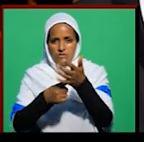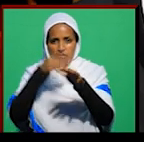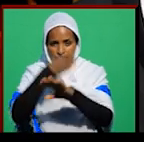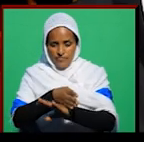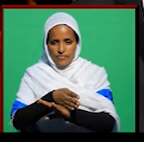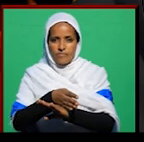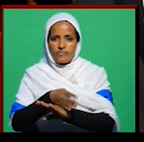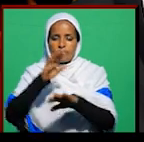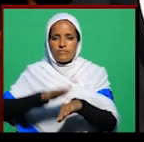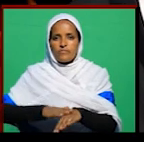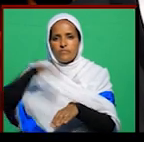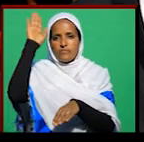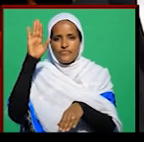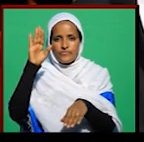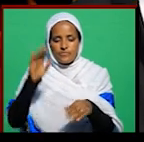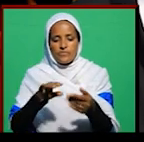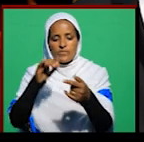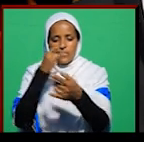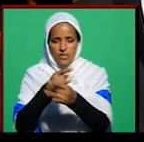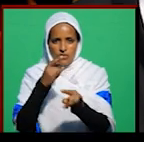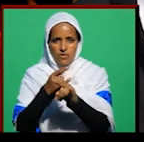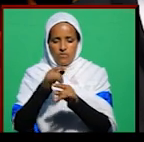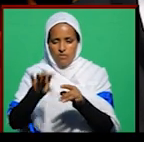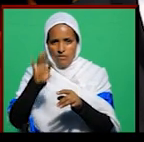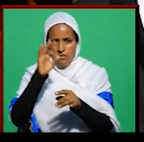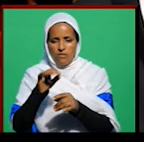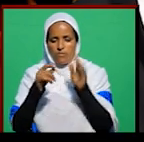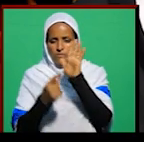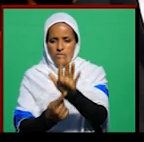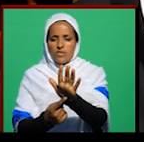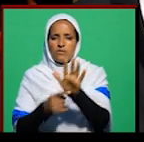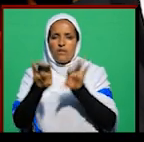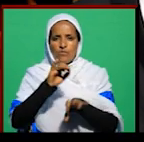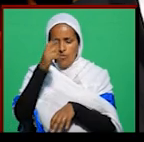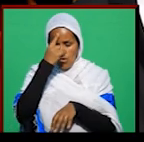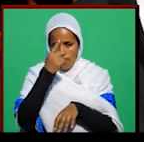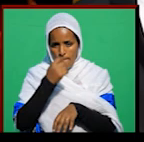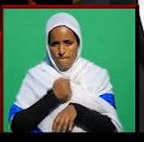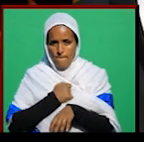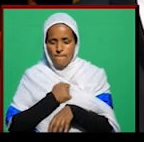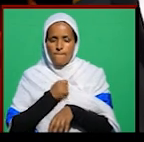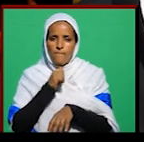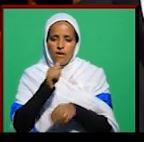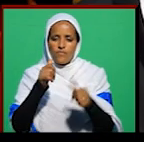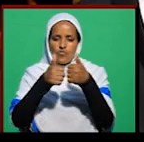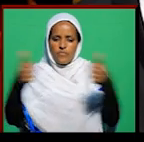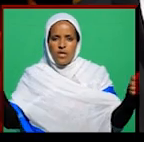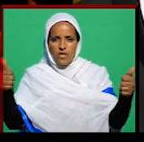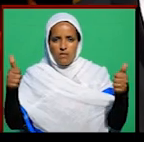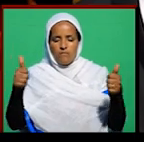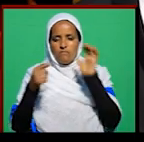ምልክቱ ነበረ። ከዚያም ደግሞ ግዝረቱን የበለጠ በዘሌዋውያን እንደምናገኘው ምልክት አድርጎ ሰጥቶታል። ያ ምልክትነት